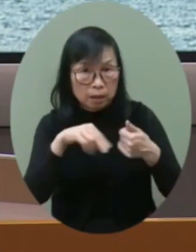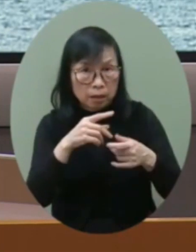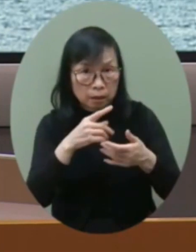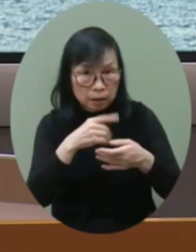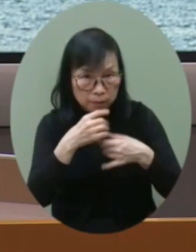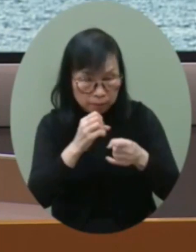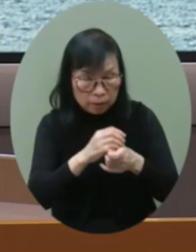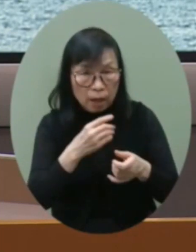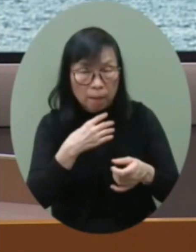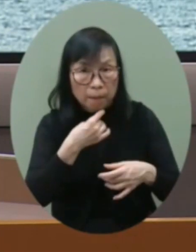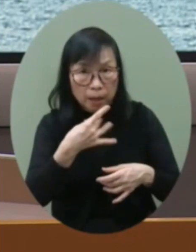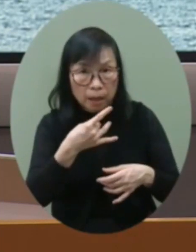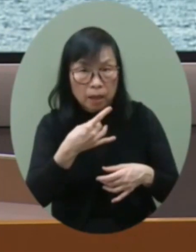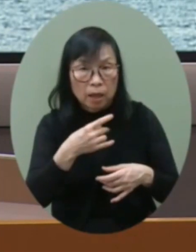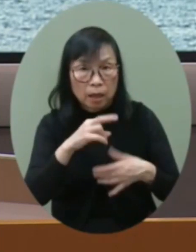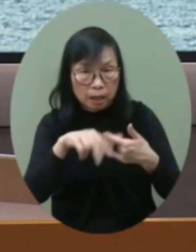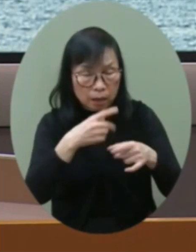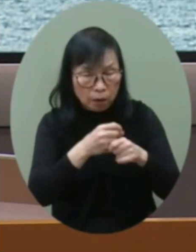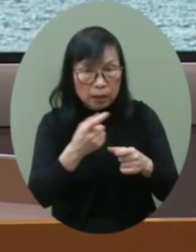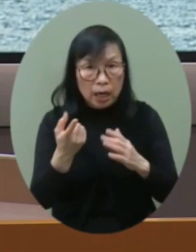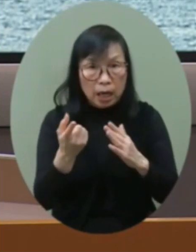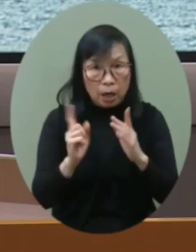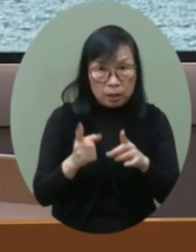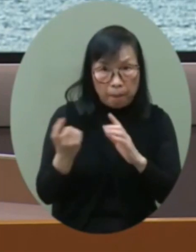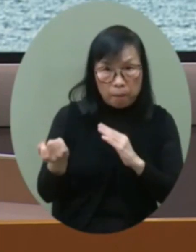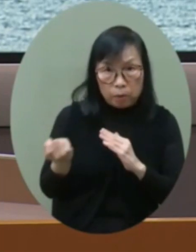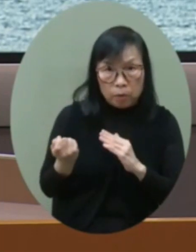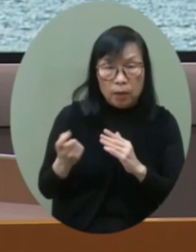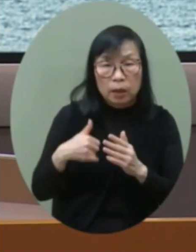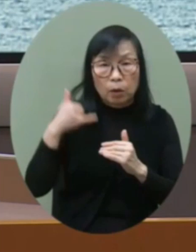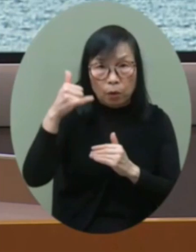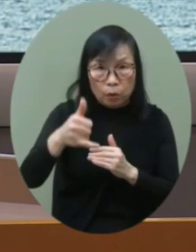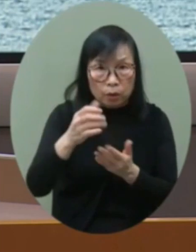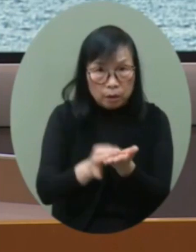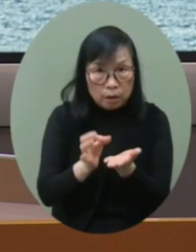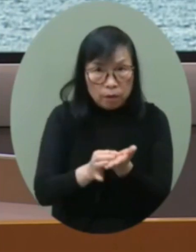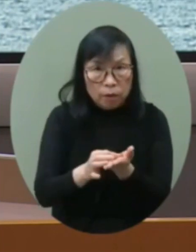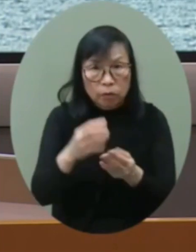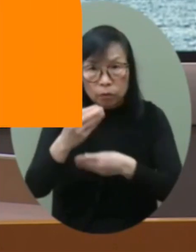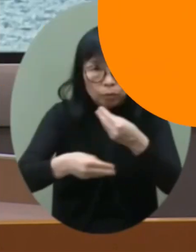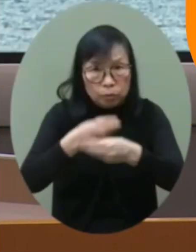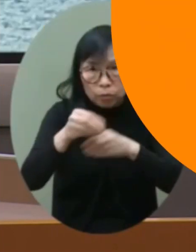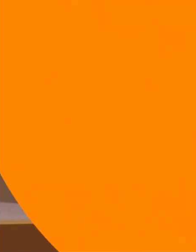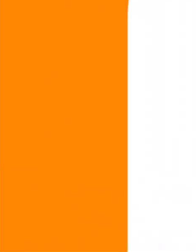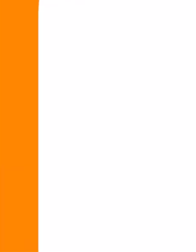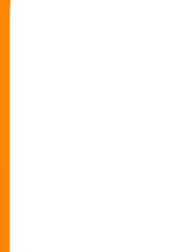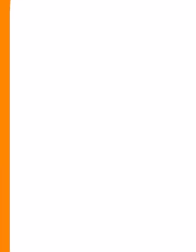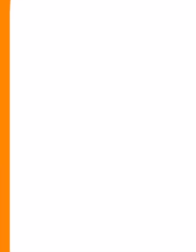候咧，已經係喺佢身邊啊，或者佢出沒過嘅地方咧，造成一啲嘅傳播。